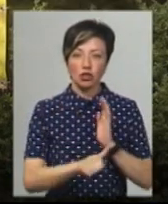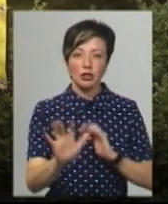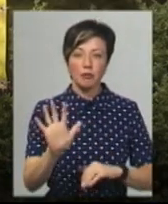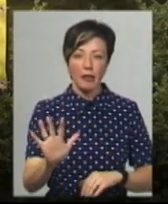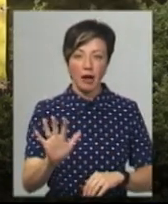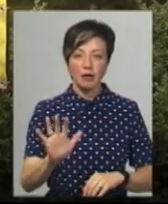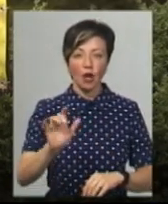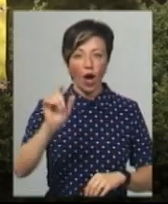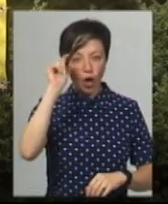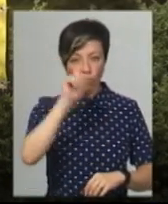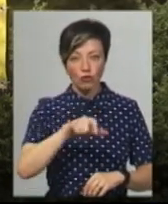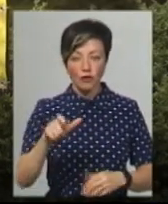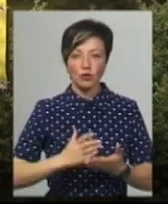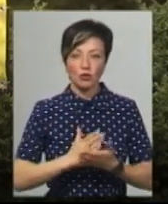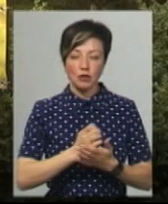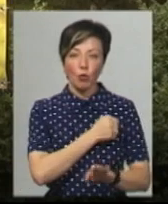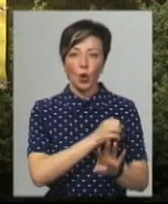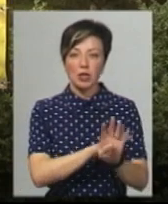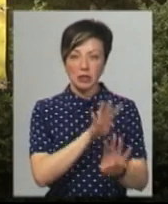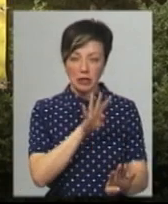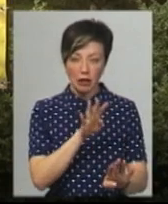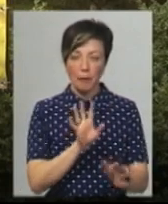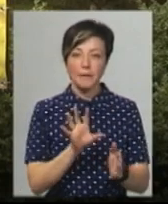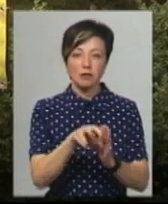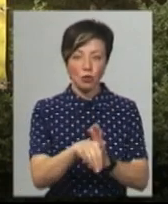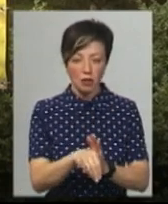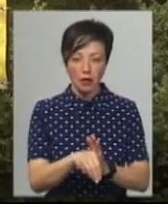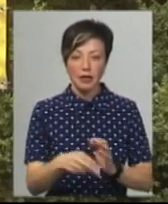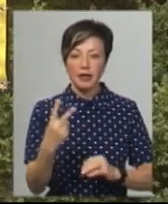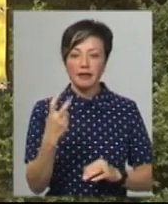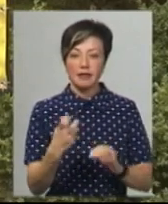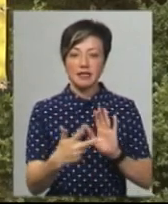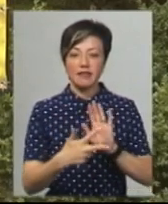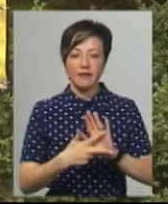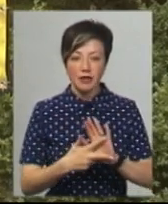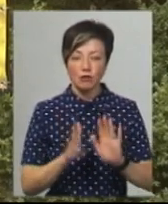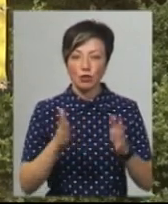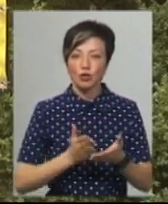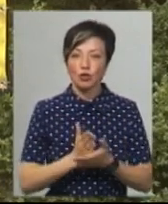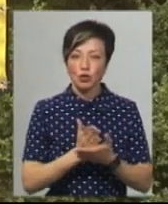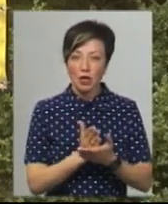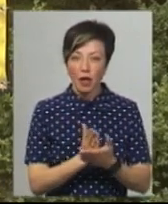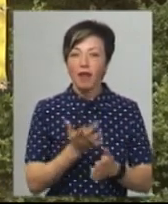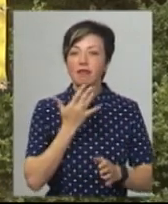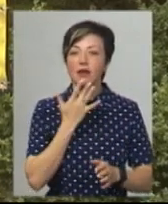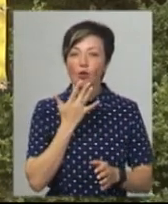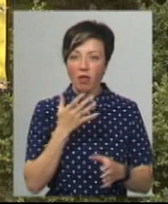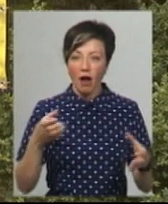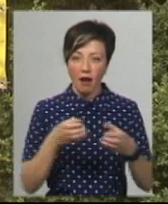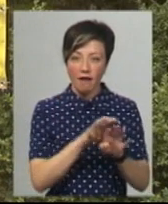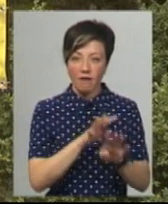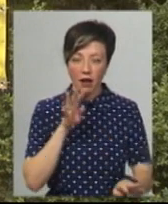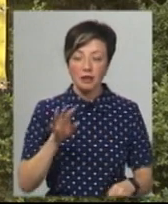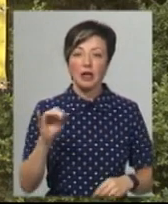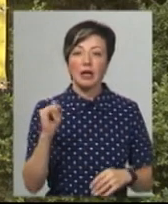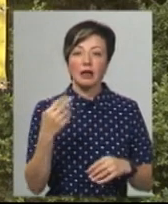365 чоловік буде служити у Збройних силах безпосередньо. 208 піде служити до Національної гвардії України,